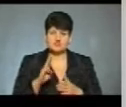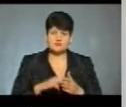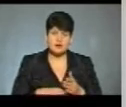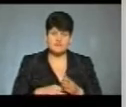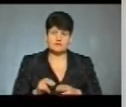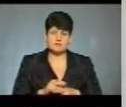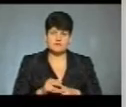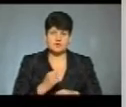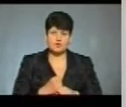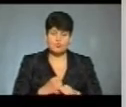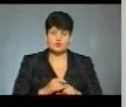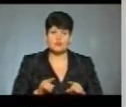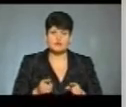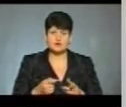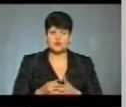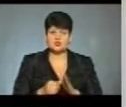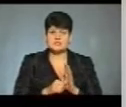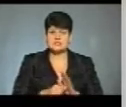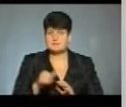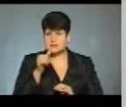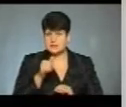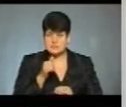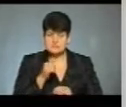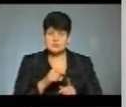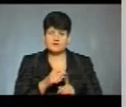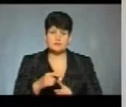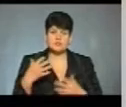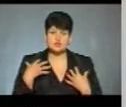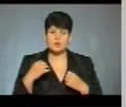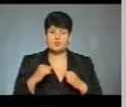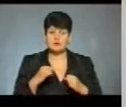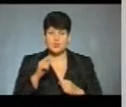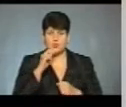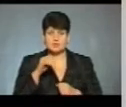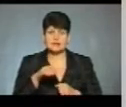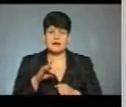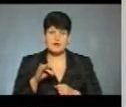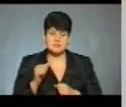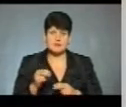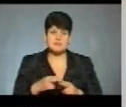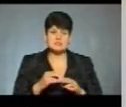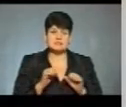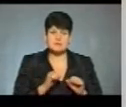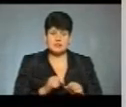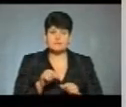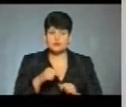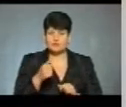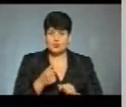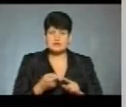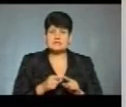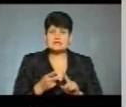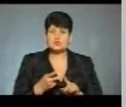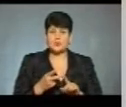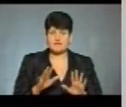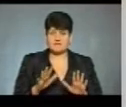виправні роботи або ув'язнення до 6 місяців. За словами начальника управління Укртрансбезпеки Ігоря Табаки, цього року це другий